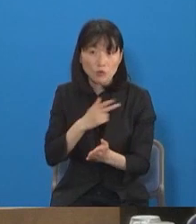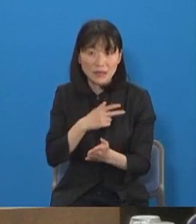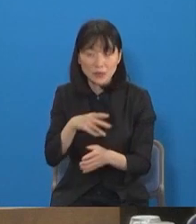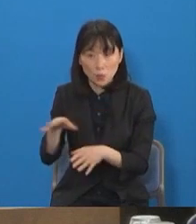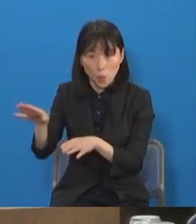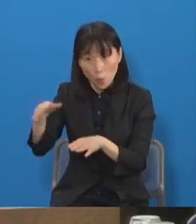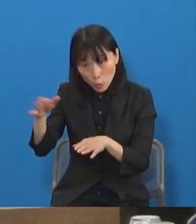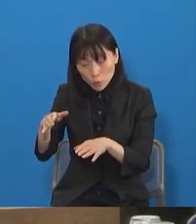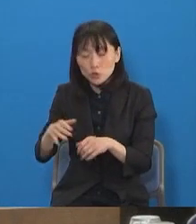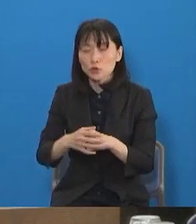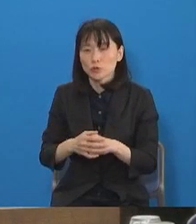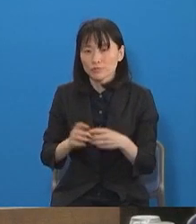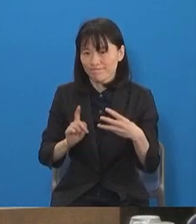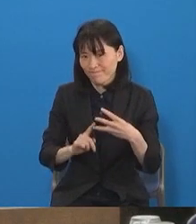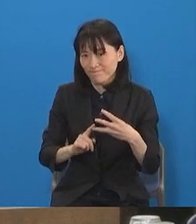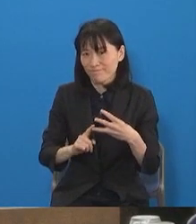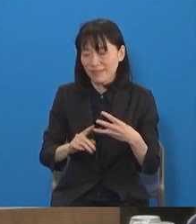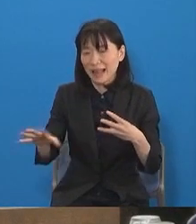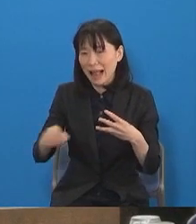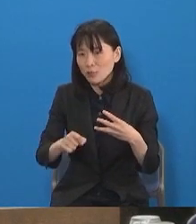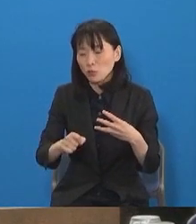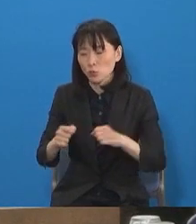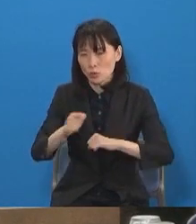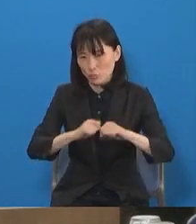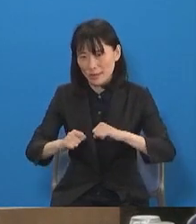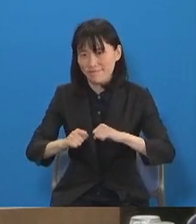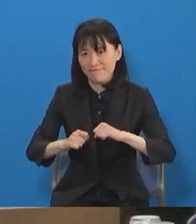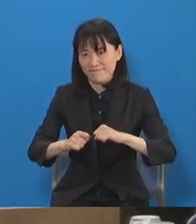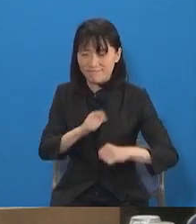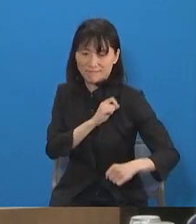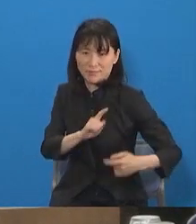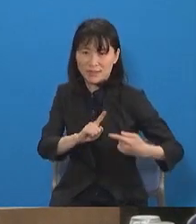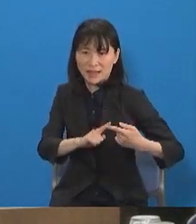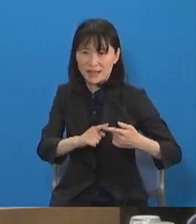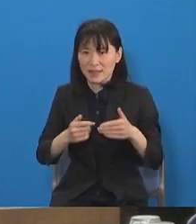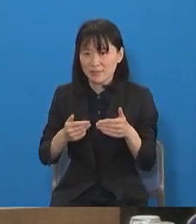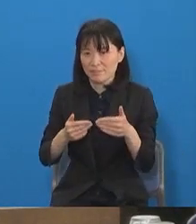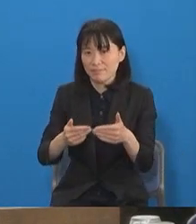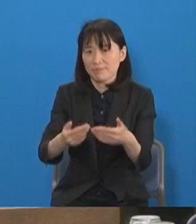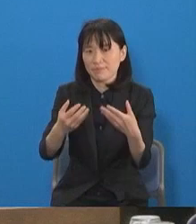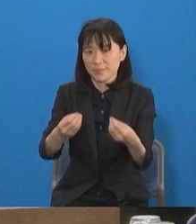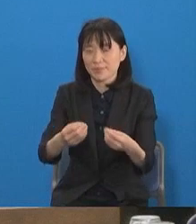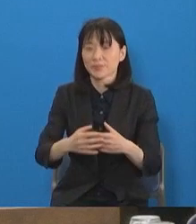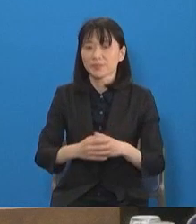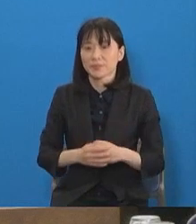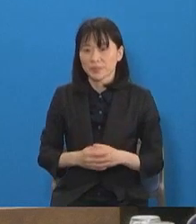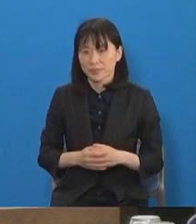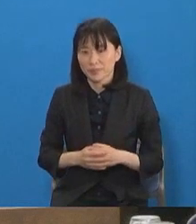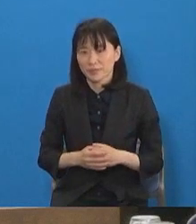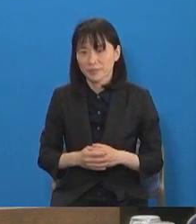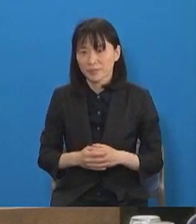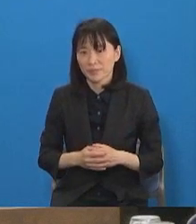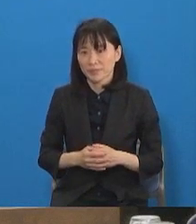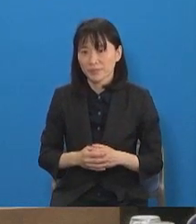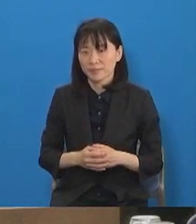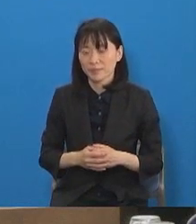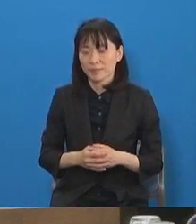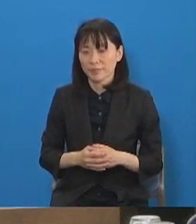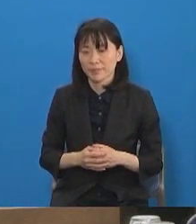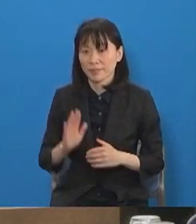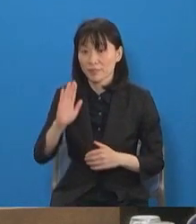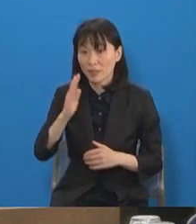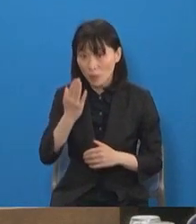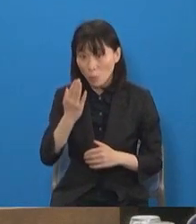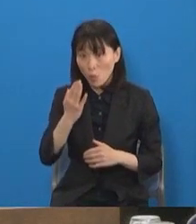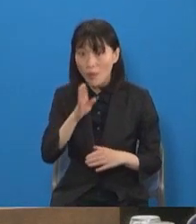など、保育人材確保の取り組みを積極的に行っていただいているところだと思います。し